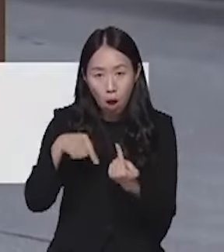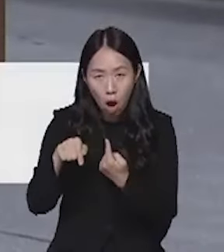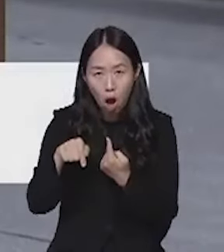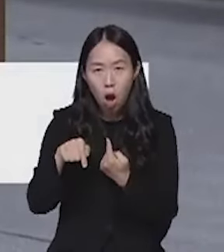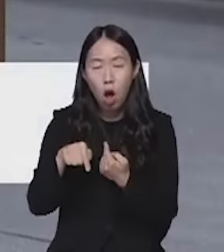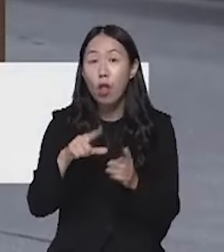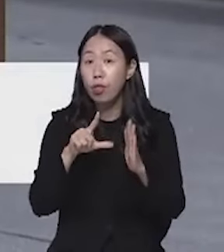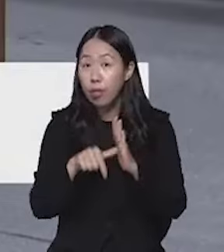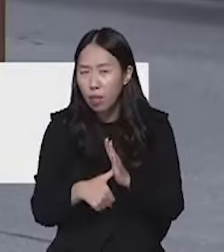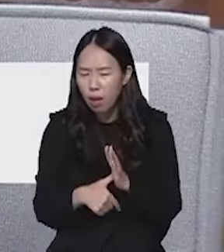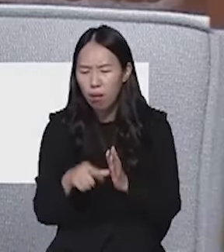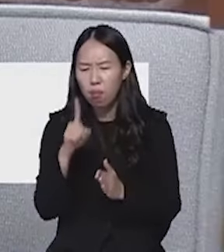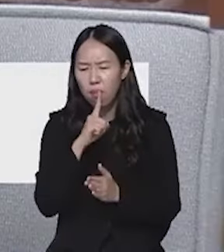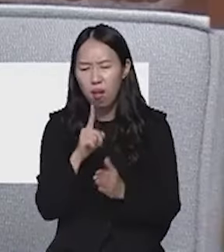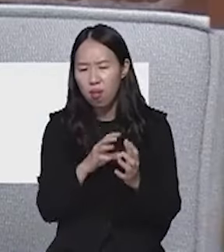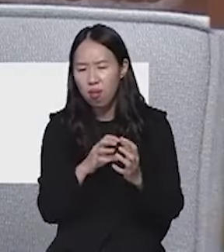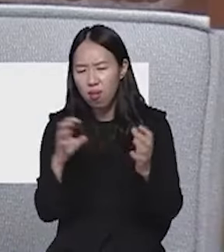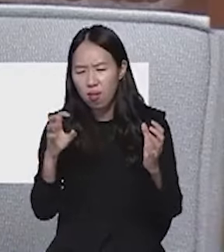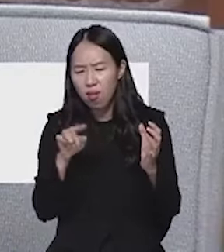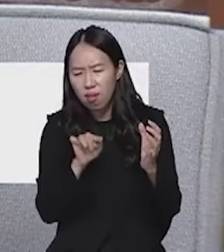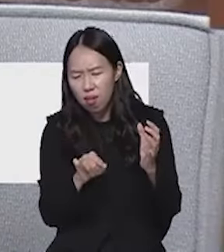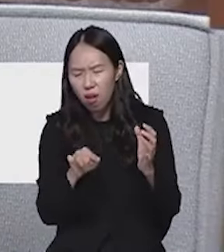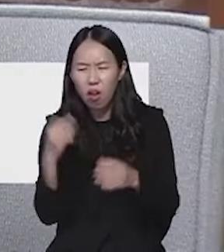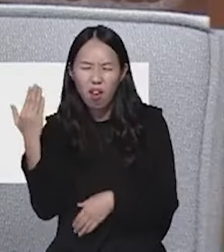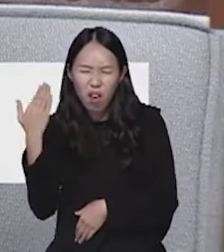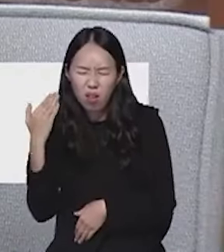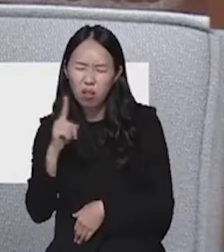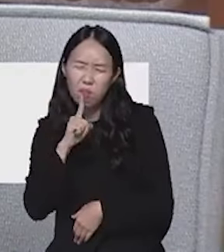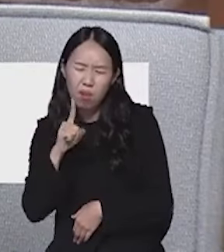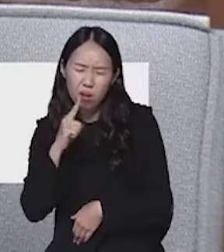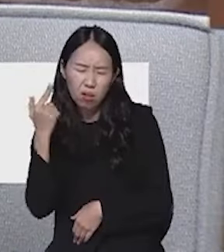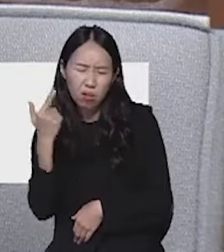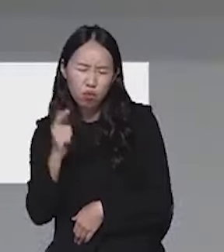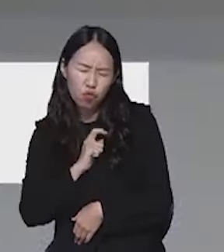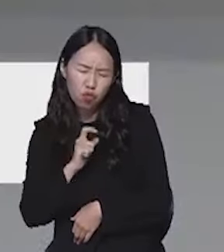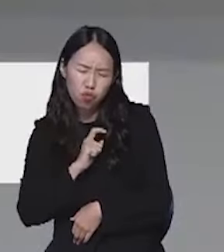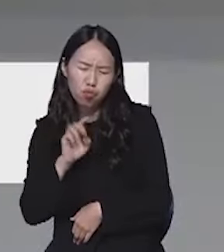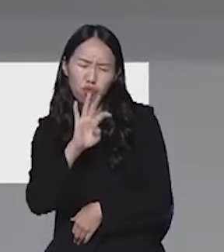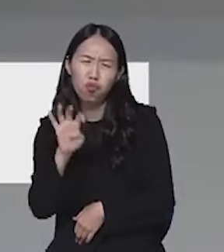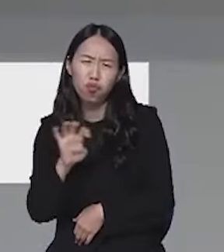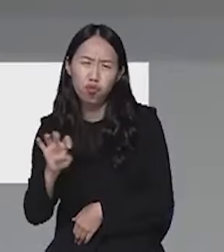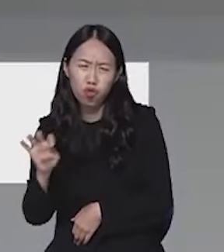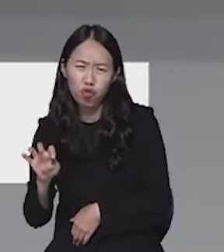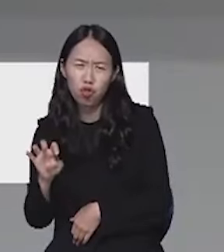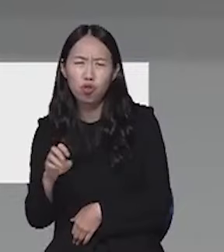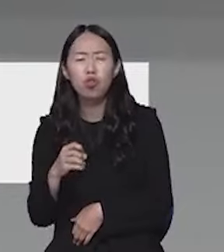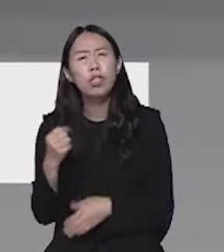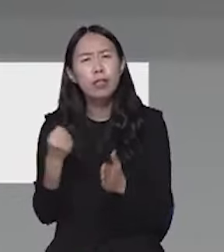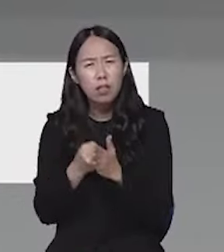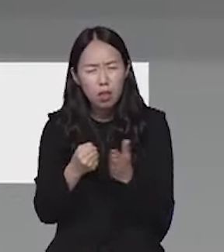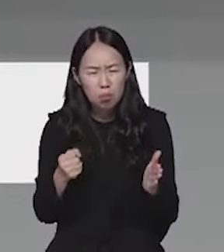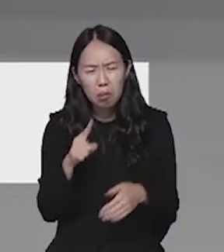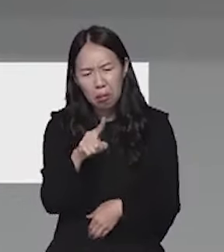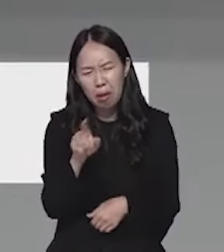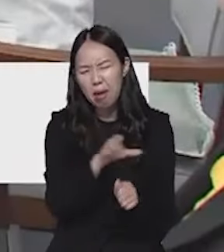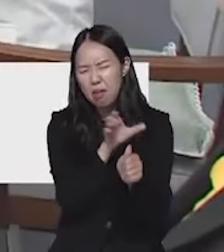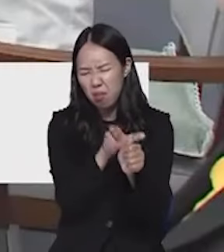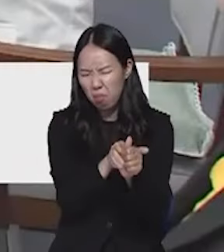기존에 나왔던 논란 이상의 문제점이 제기되지 않아 청문보고서 채택과 임명 강행이 이어질 것으로